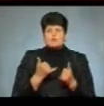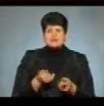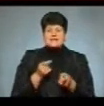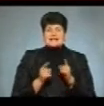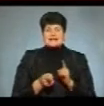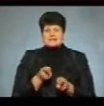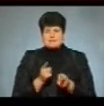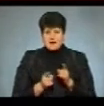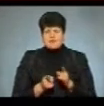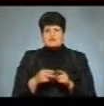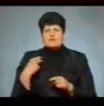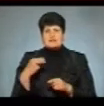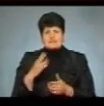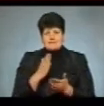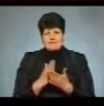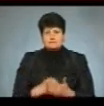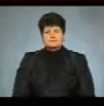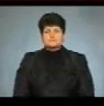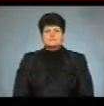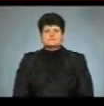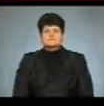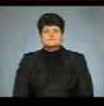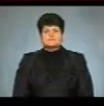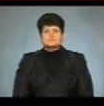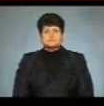насправді в президента. Тому дивимося.